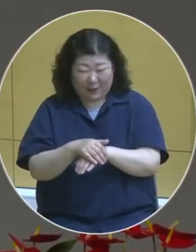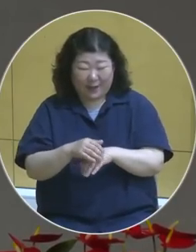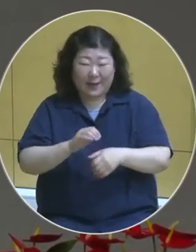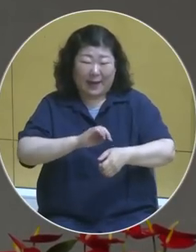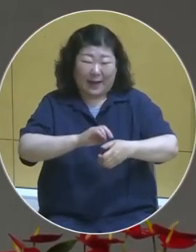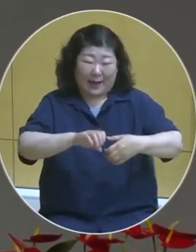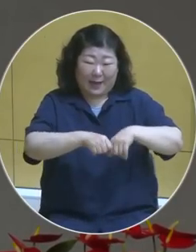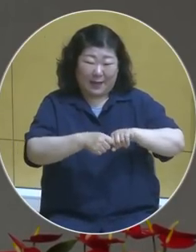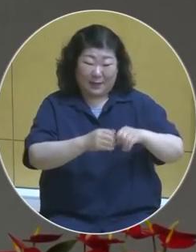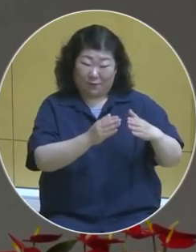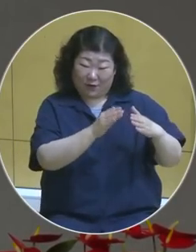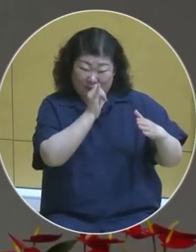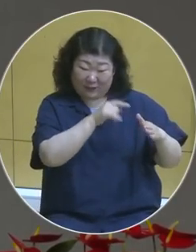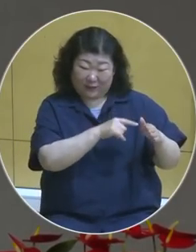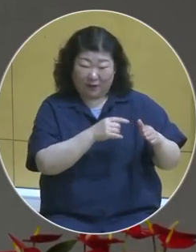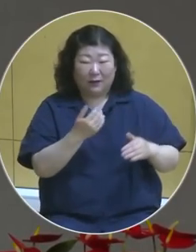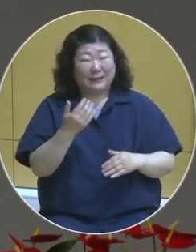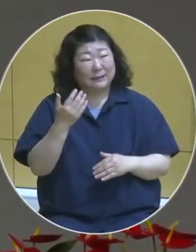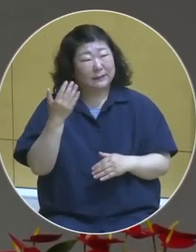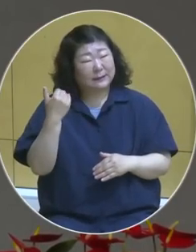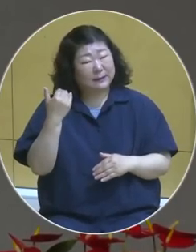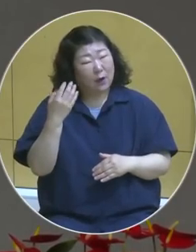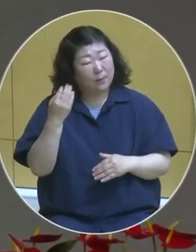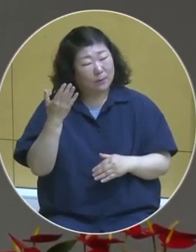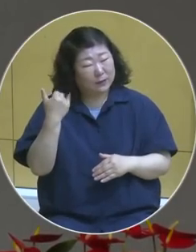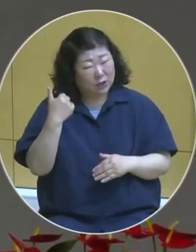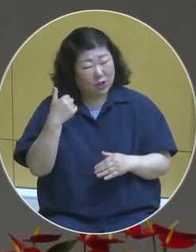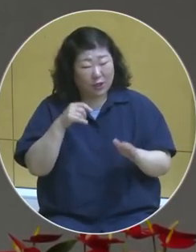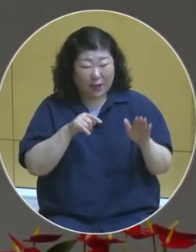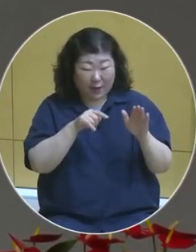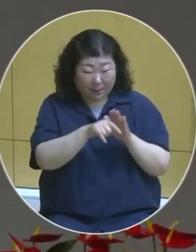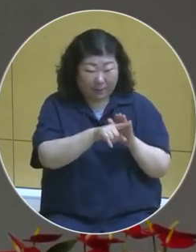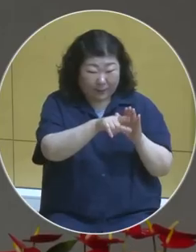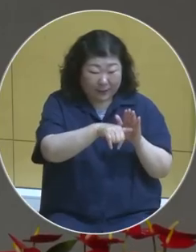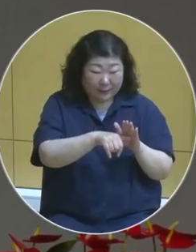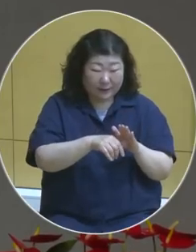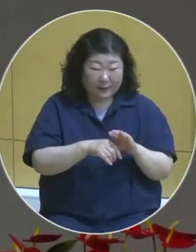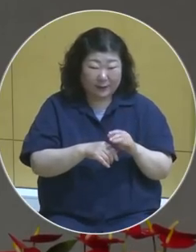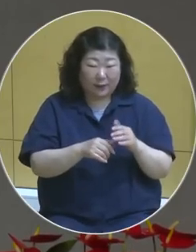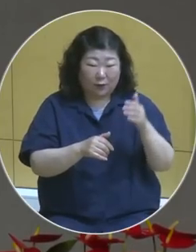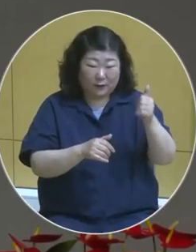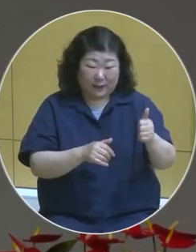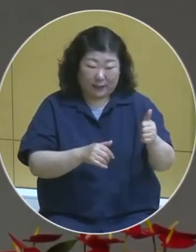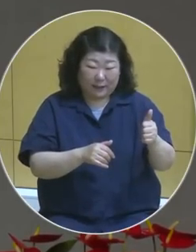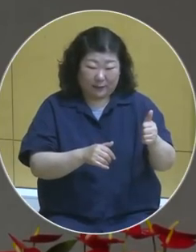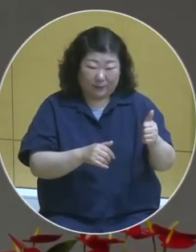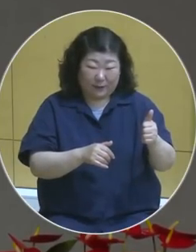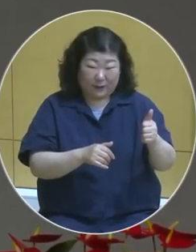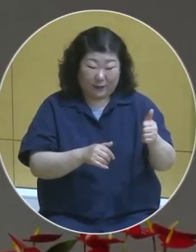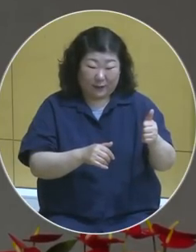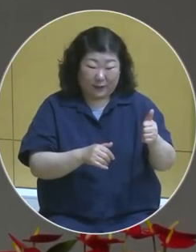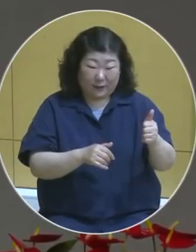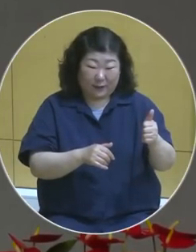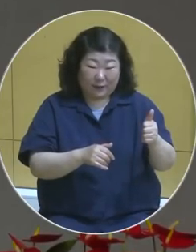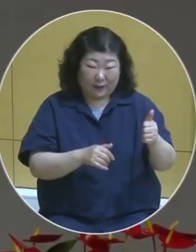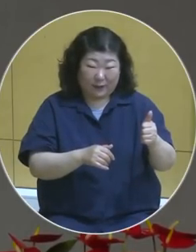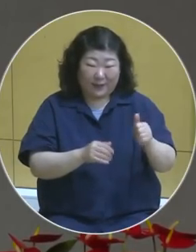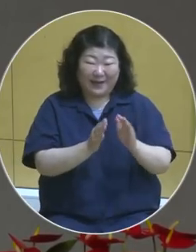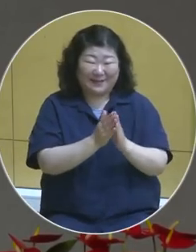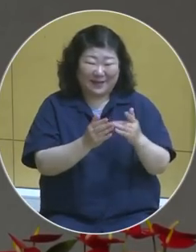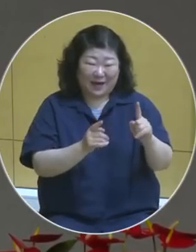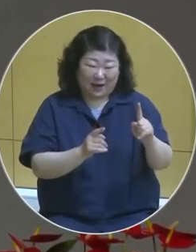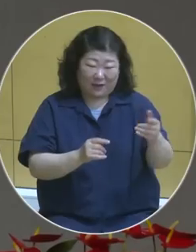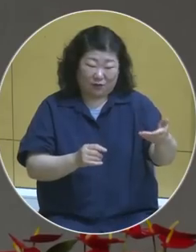근데 지난번 갔을 때 그 원장님이 찾아와서 목사님 그러면서 책을 한 권 딱 보여주는 거예요. 그게 뭐냐면